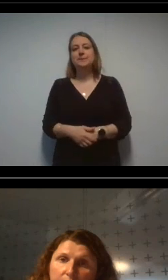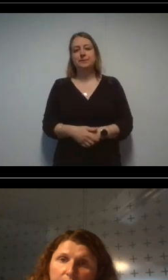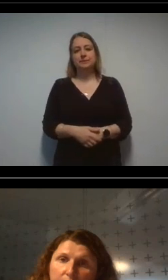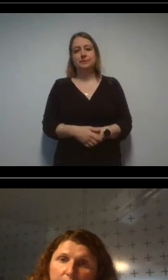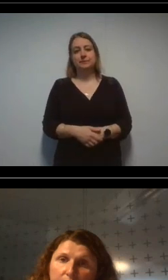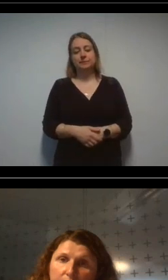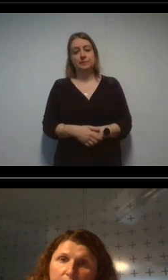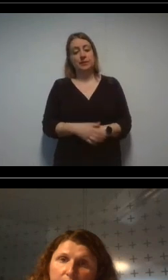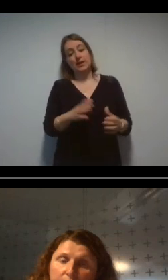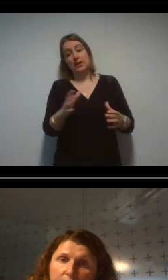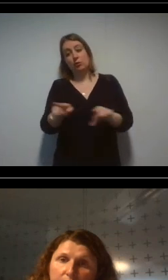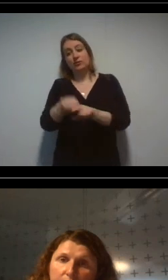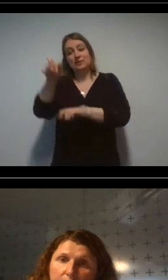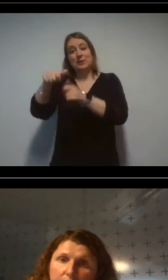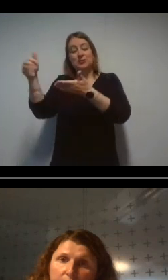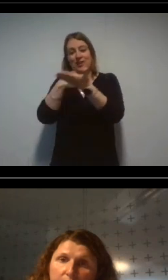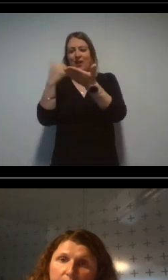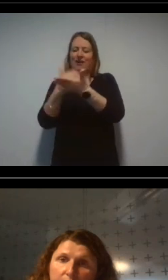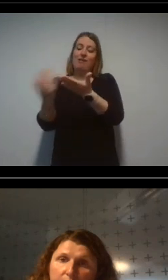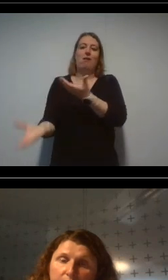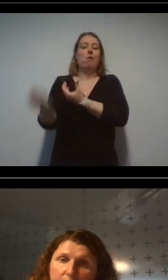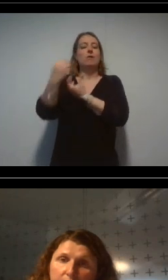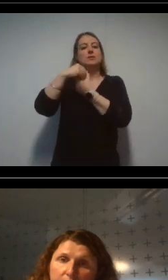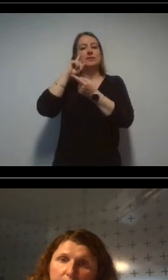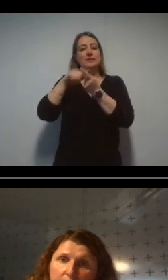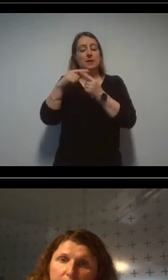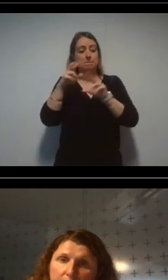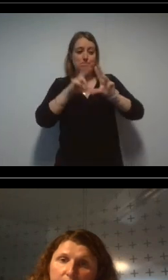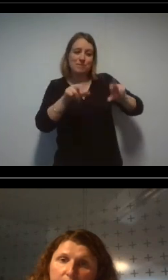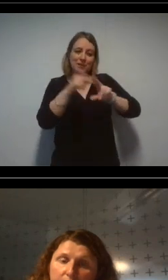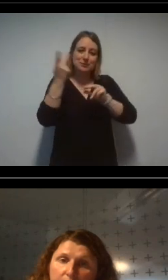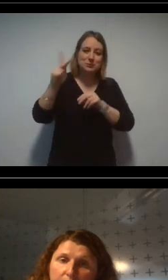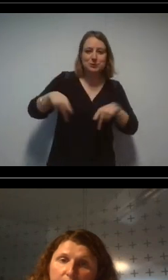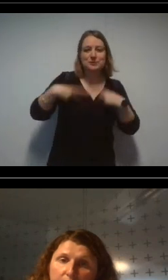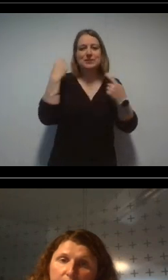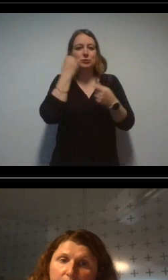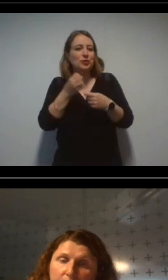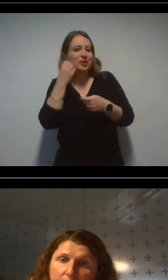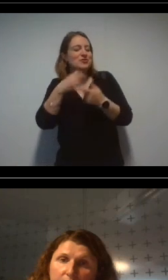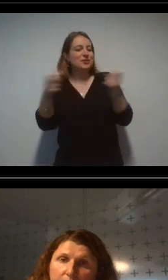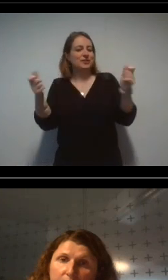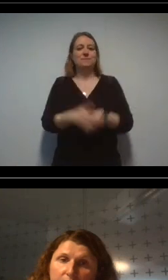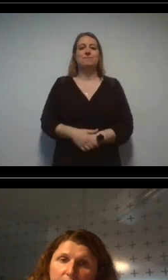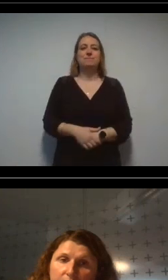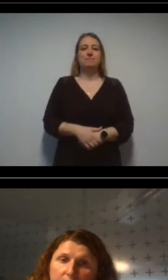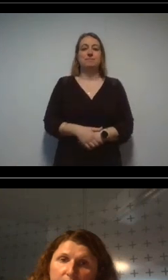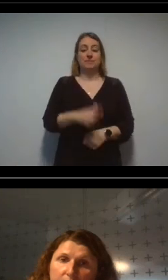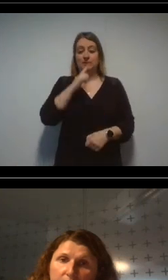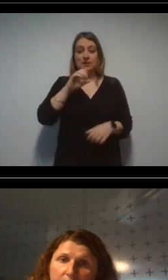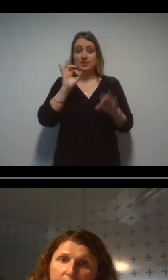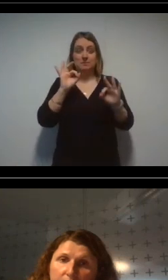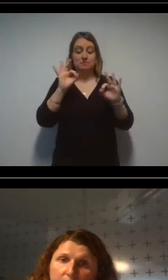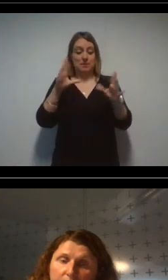les collaborateurs qui vont venir parler aussi de leur quotidien. Voilà, et d'ouvrir les portes, c'est le cas de le dire, au sujet du handicap aussi, sur